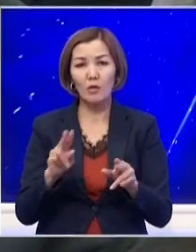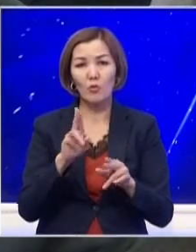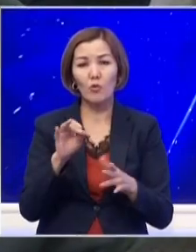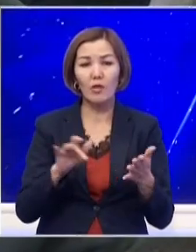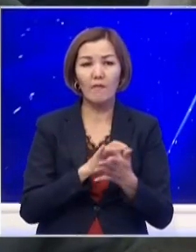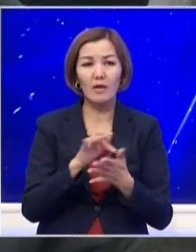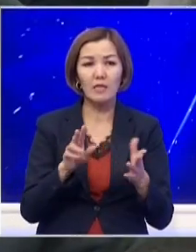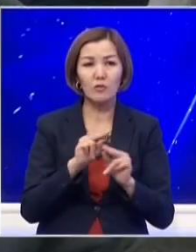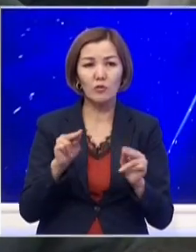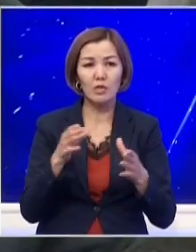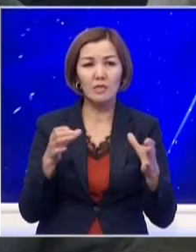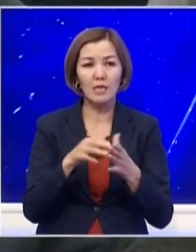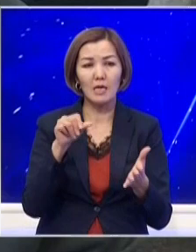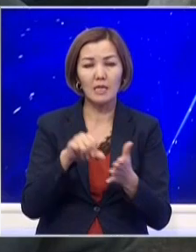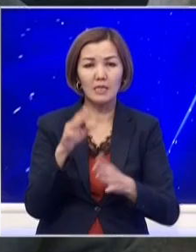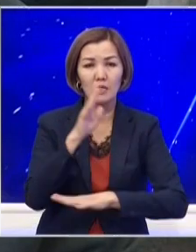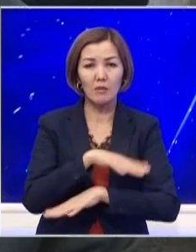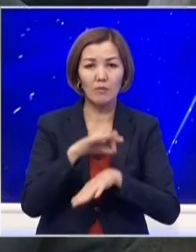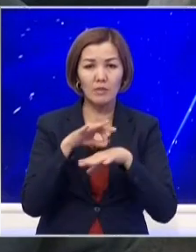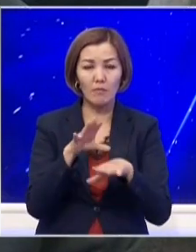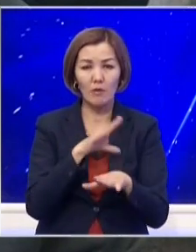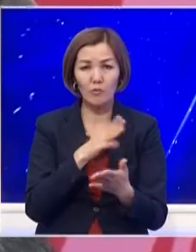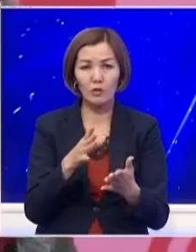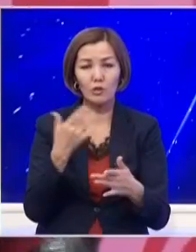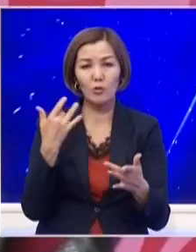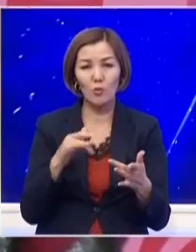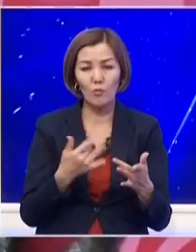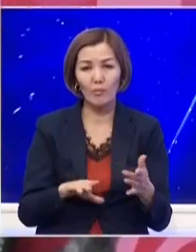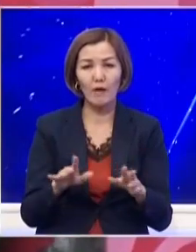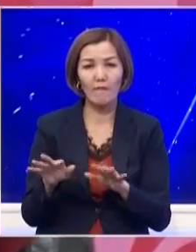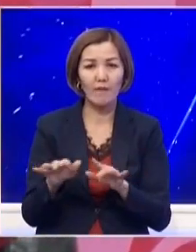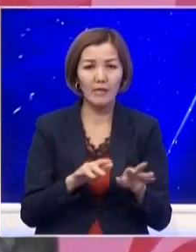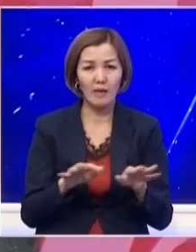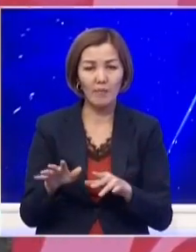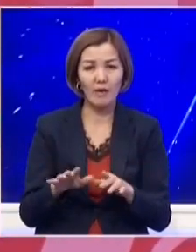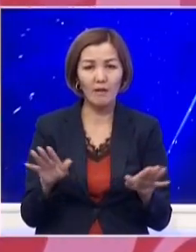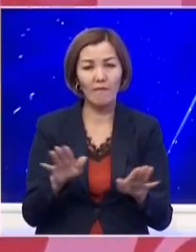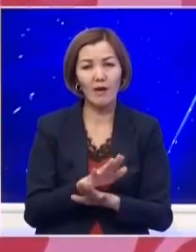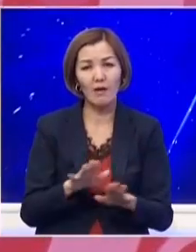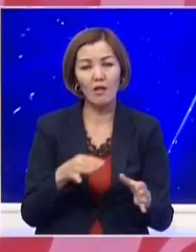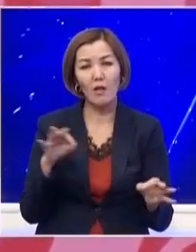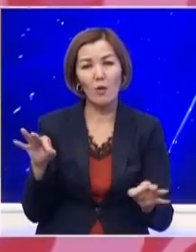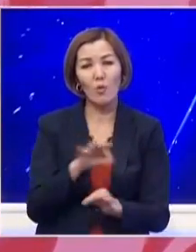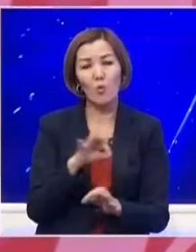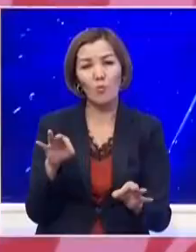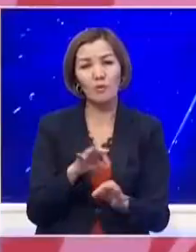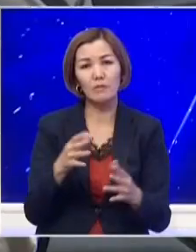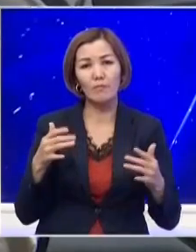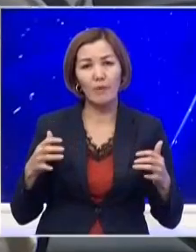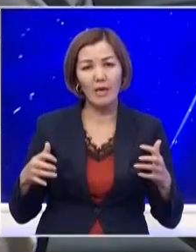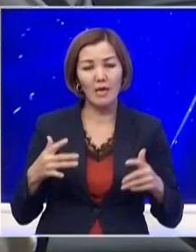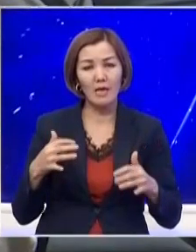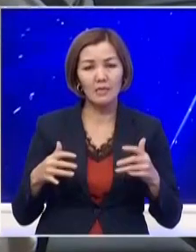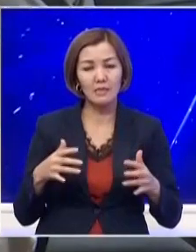60-қа тарта маманға шеберлік сабақтар өткізілді. Оларға домбыра, фортепиано, вокал, қобыз және баян сынды аспаптарды